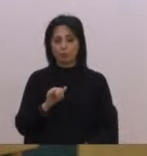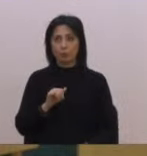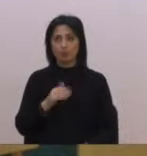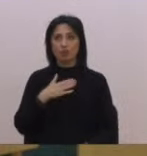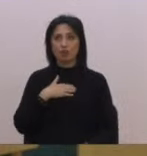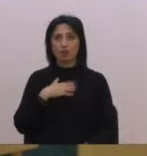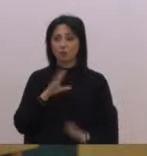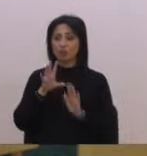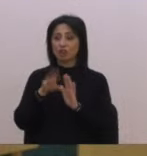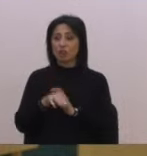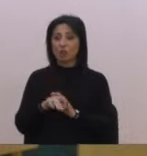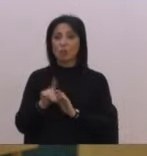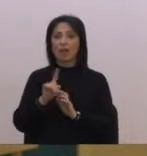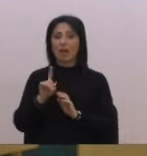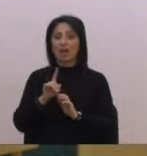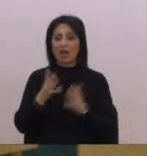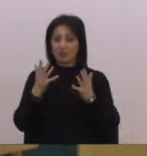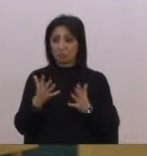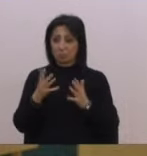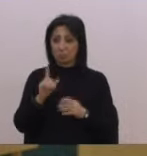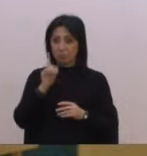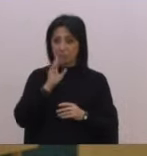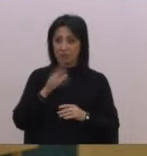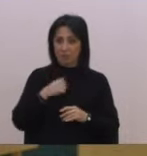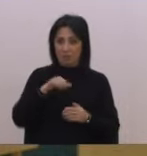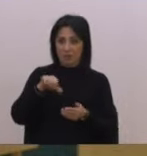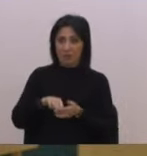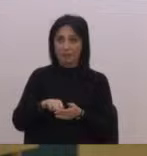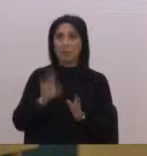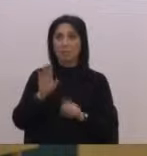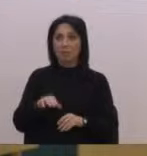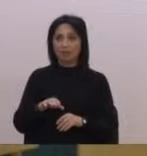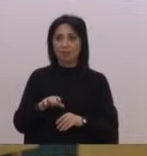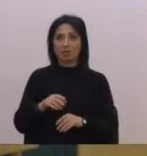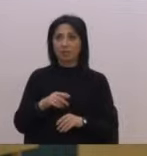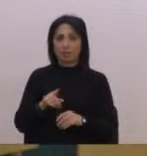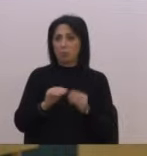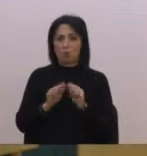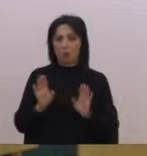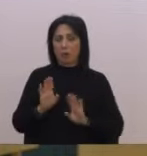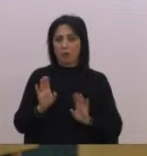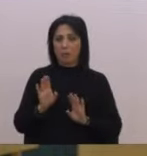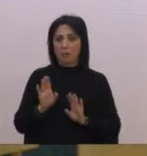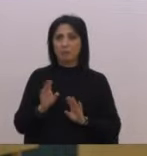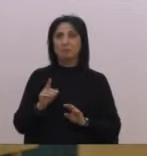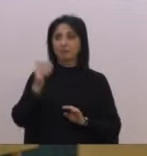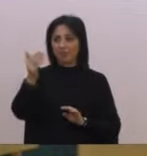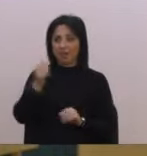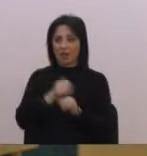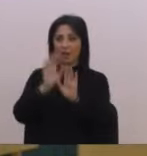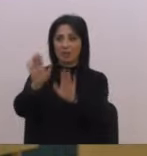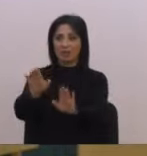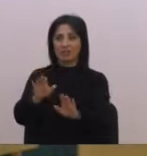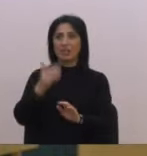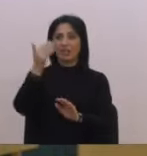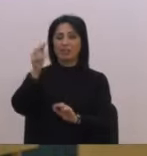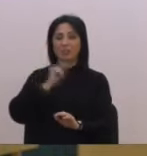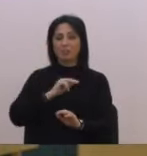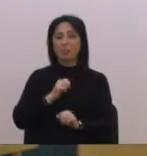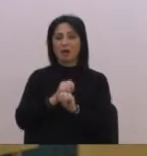ჩემი ჩართულობით გარკვეული დისკომფორტი შეიქმნება, მაშინ არც ეგ არის პრობლემა, თქვენ გააკეთეთ, თქვენმა